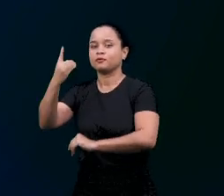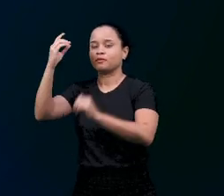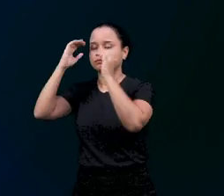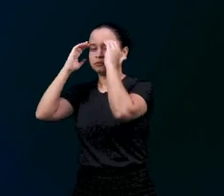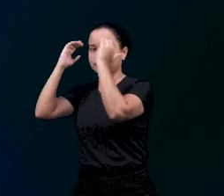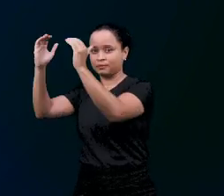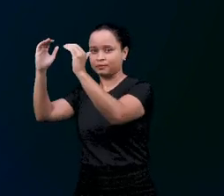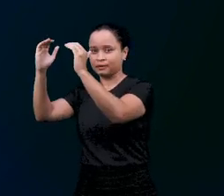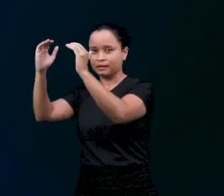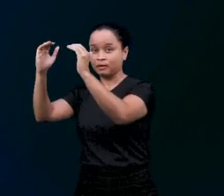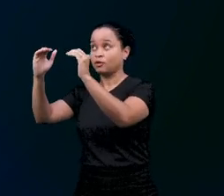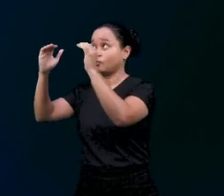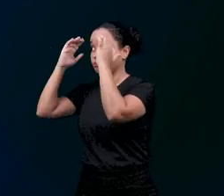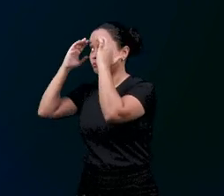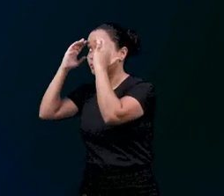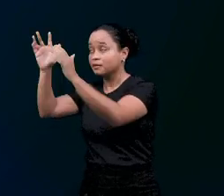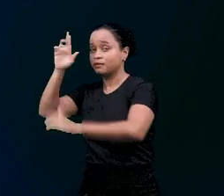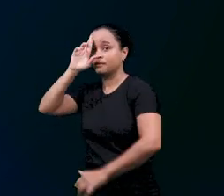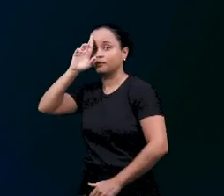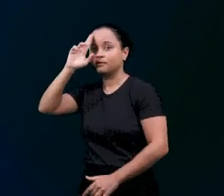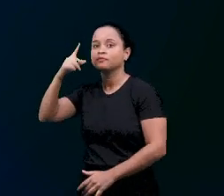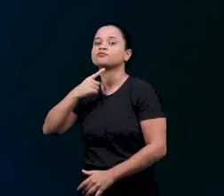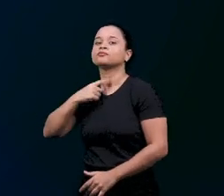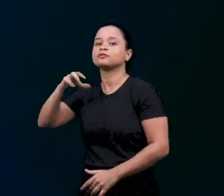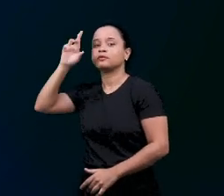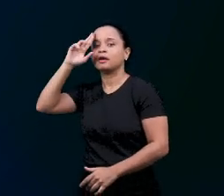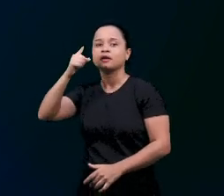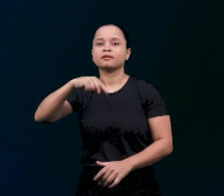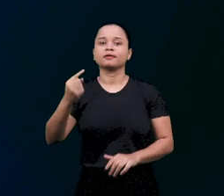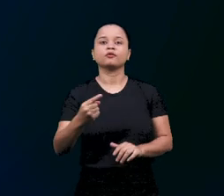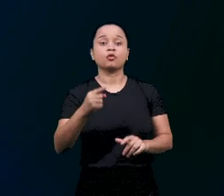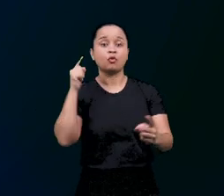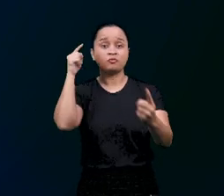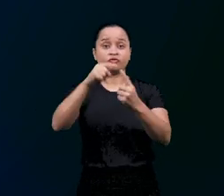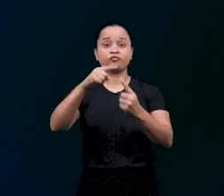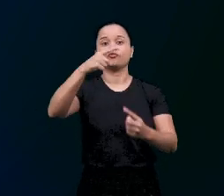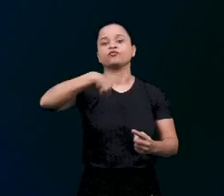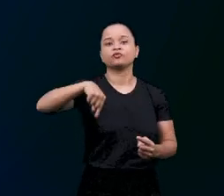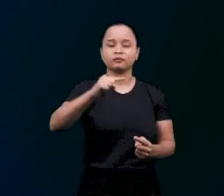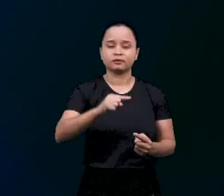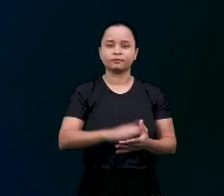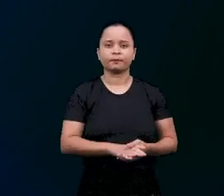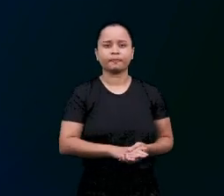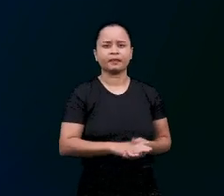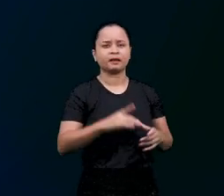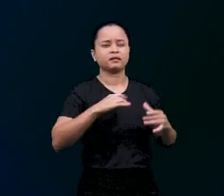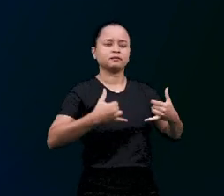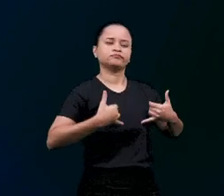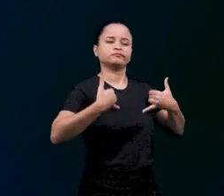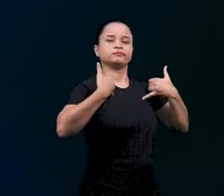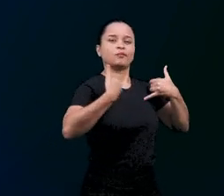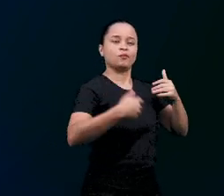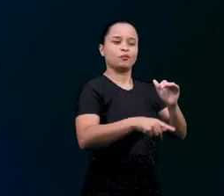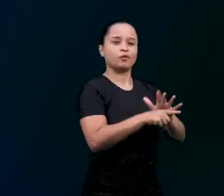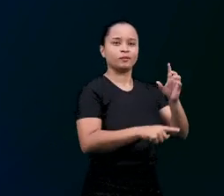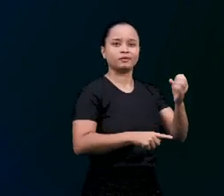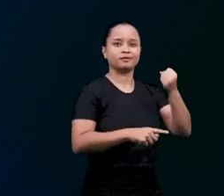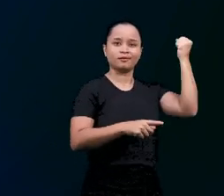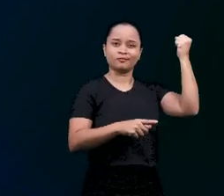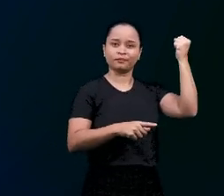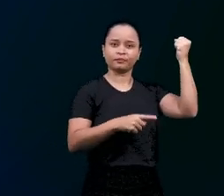homme selon le cœur de Dieu. Ça, c'est notre objectif. La vanité de Saül est un fruit d'un acte